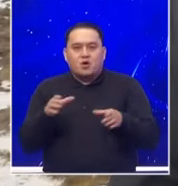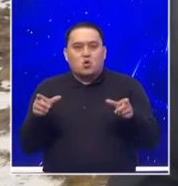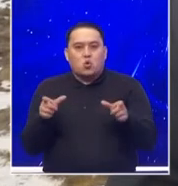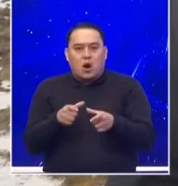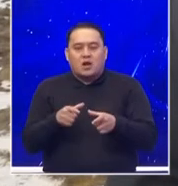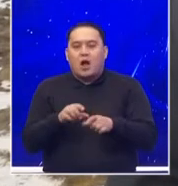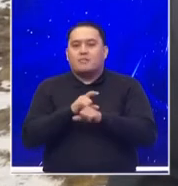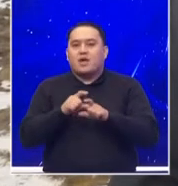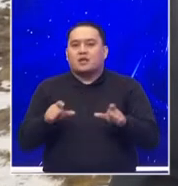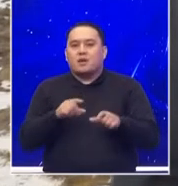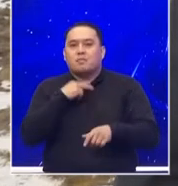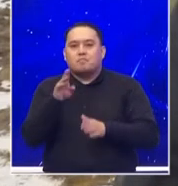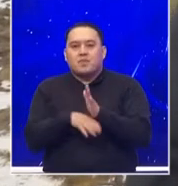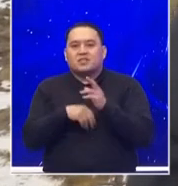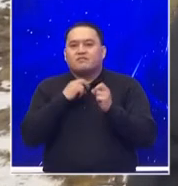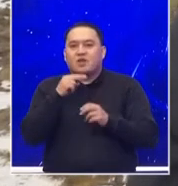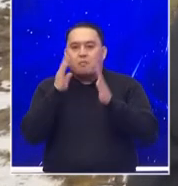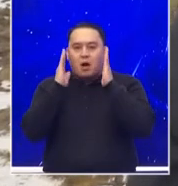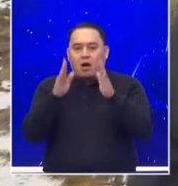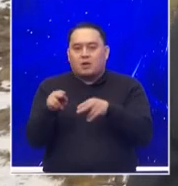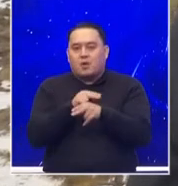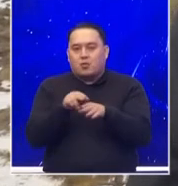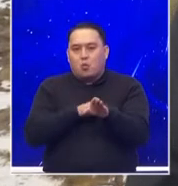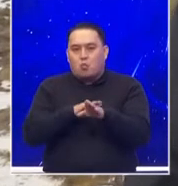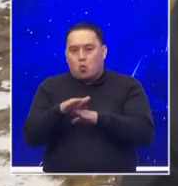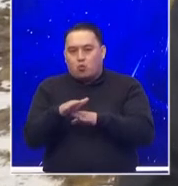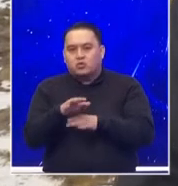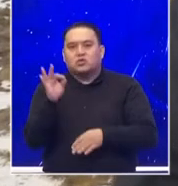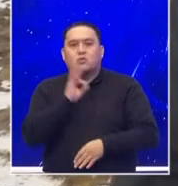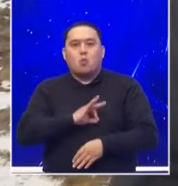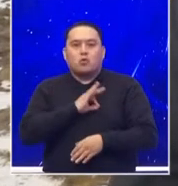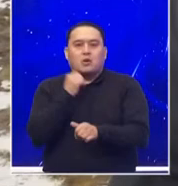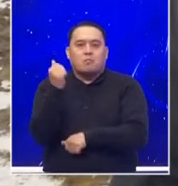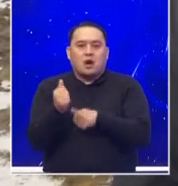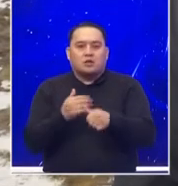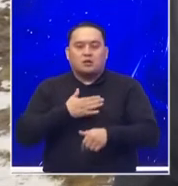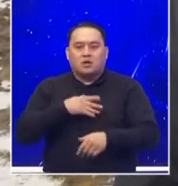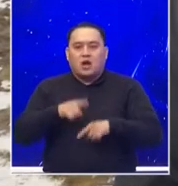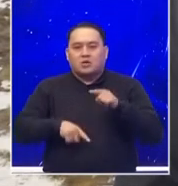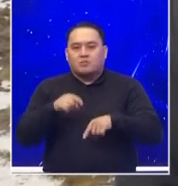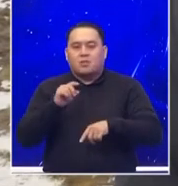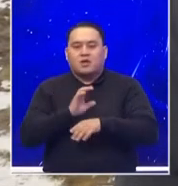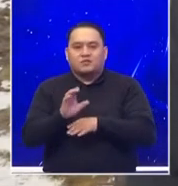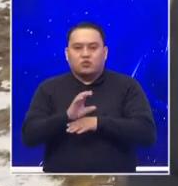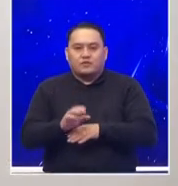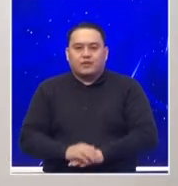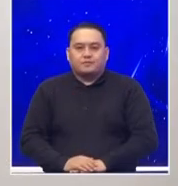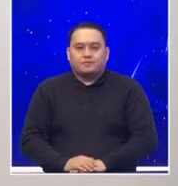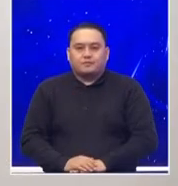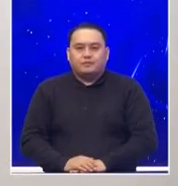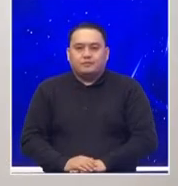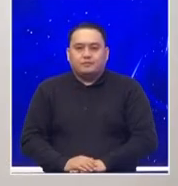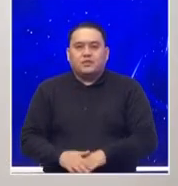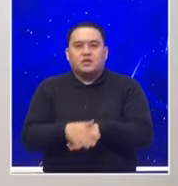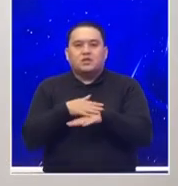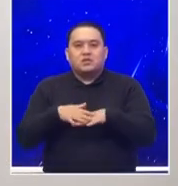этот объект остался без внимания теперь он полностью отремонтирован многие использованные материалы нашего отечественного производства для